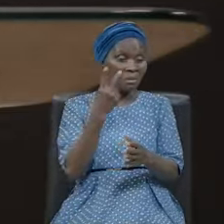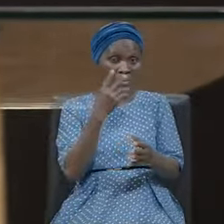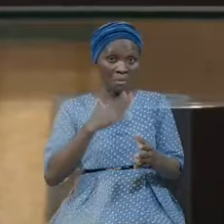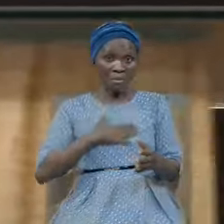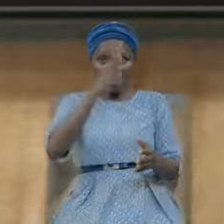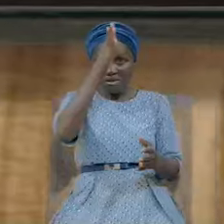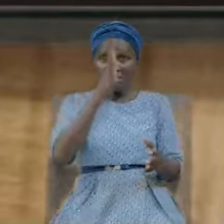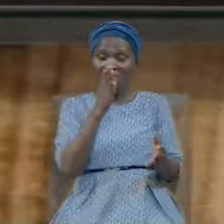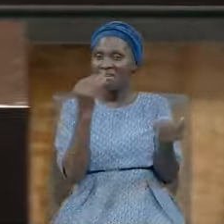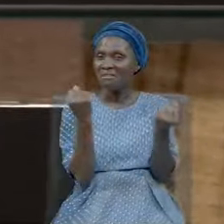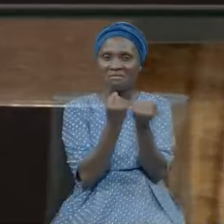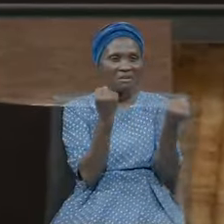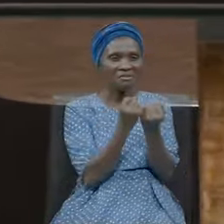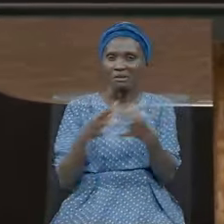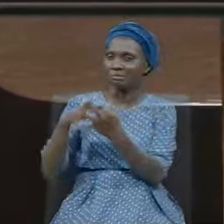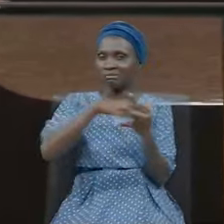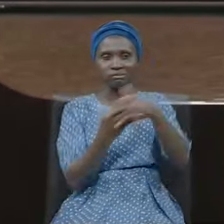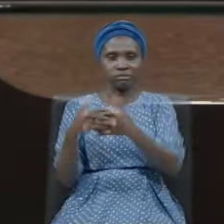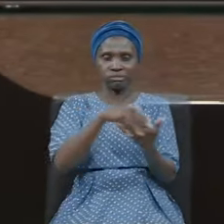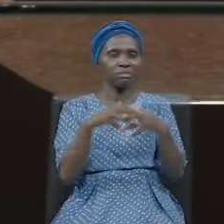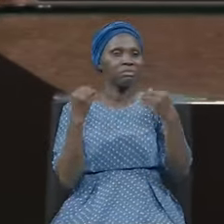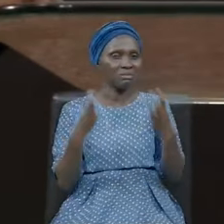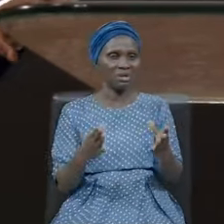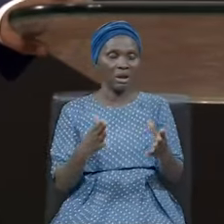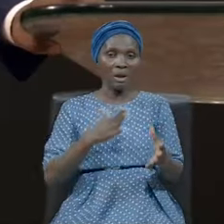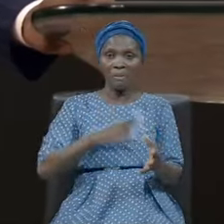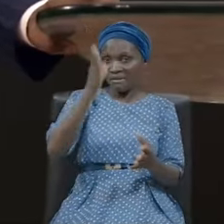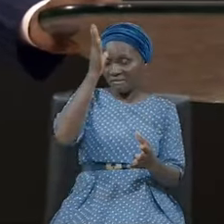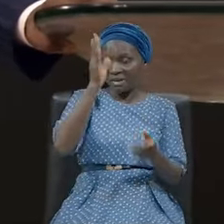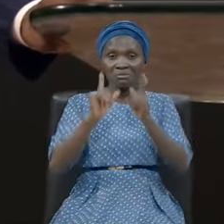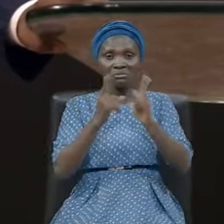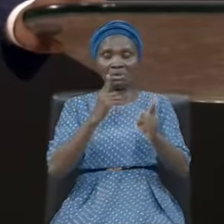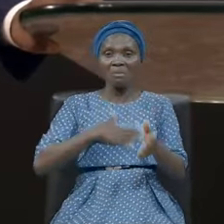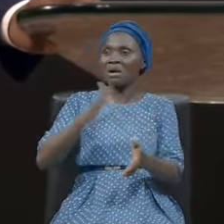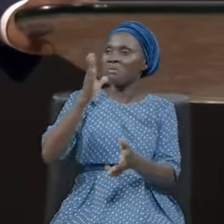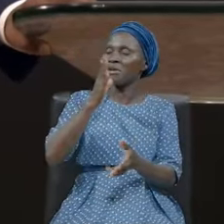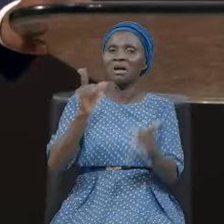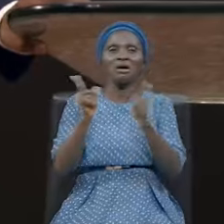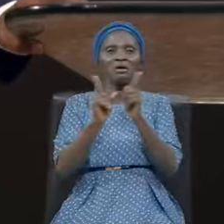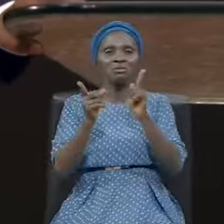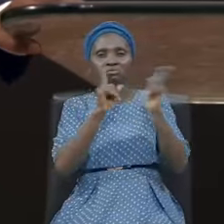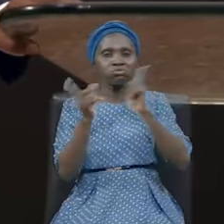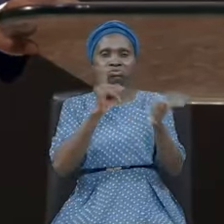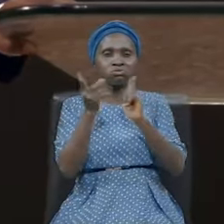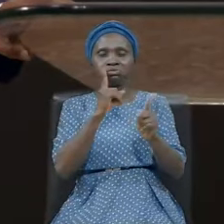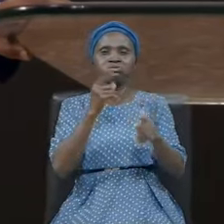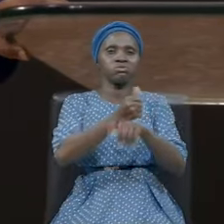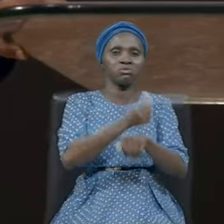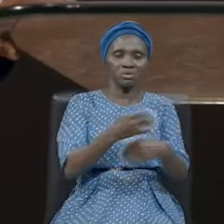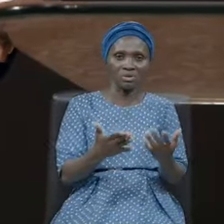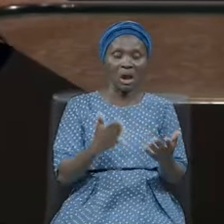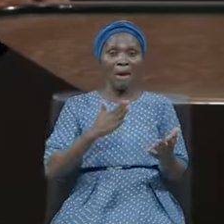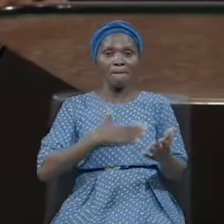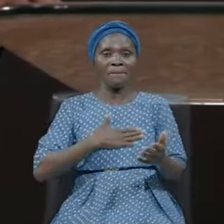Mon papa parlait, ma maman répliquait. Elle savait que mon papa ira